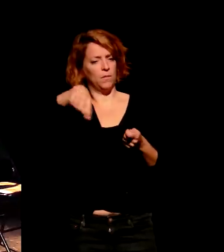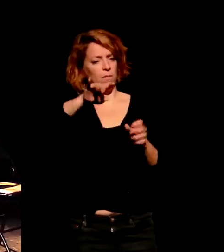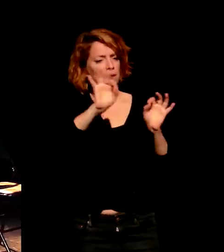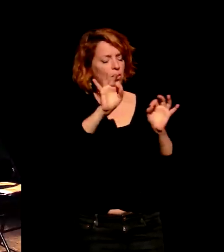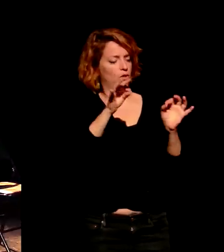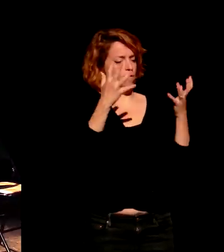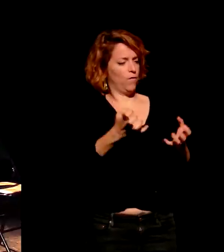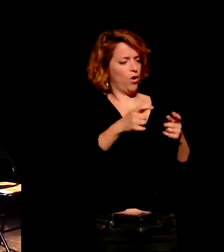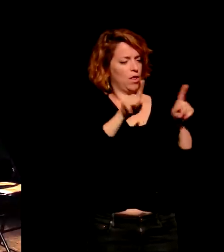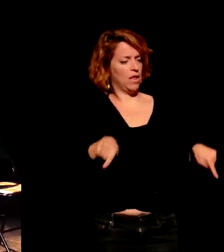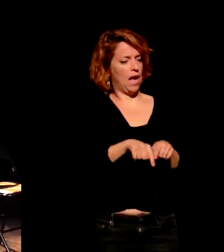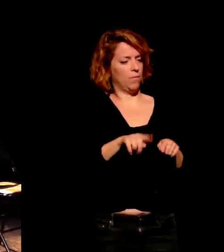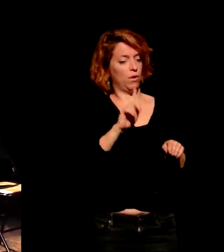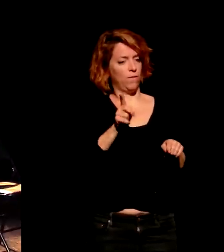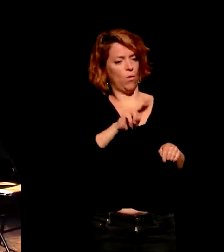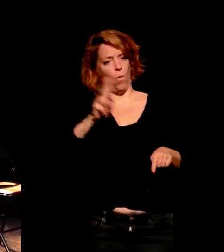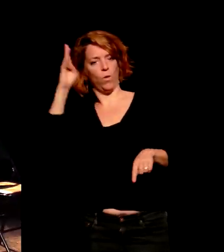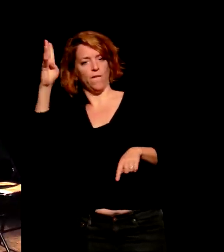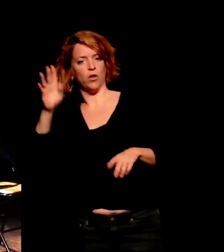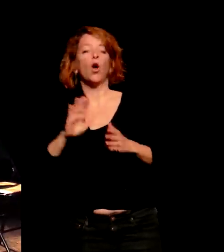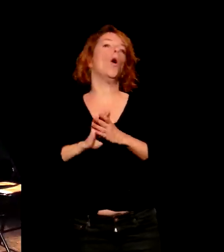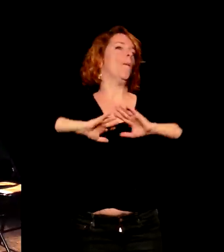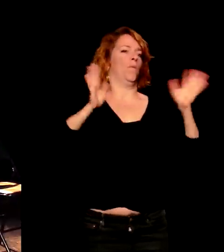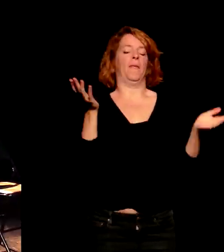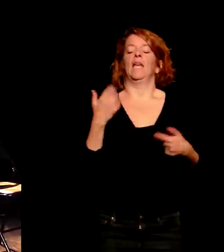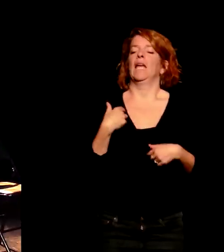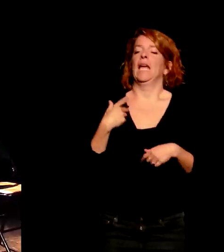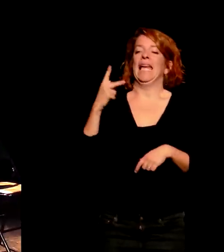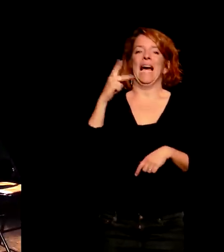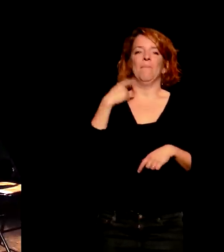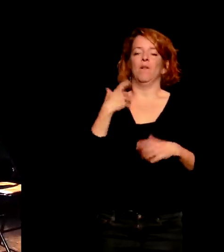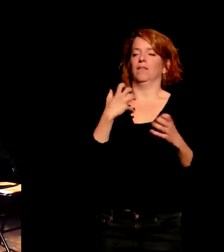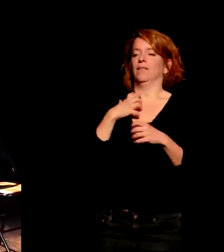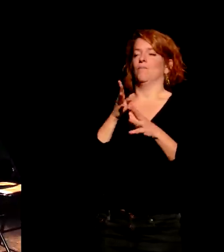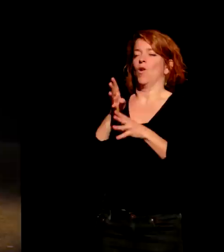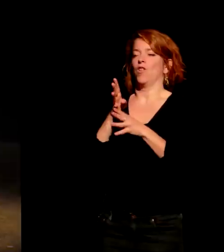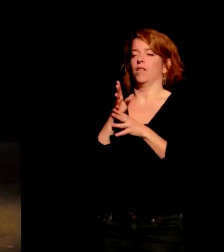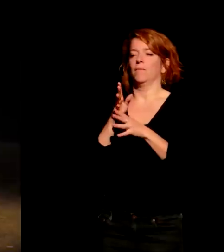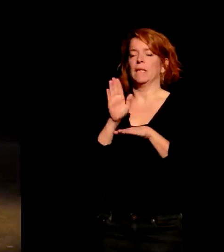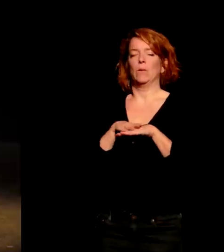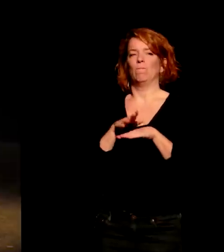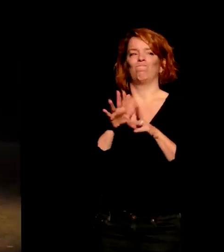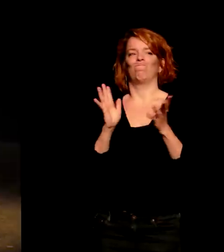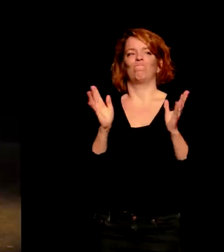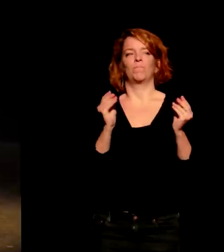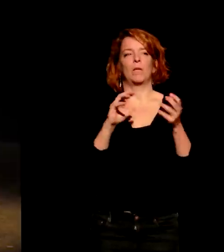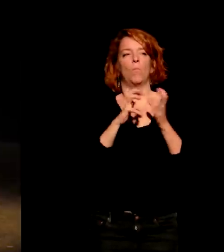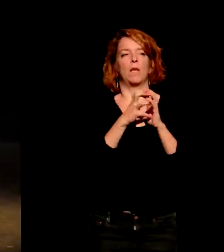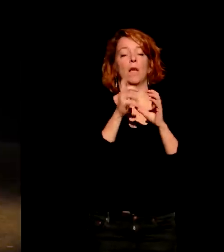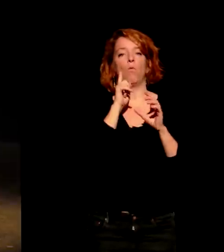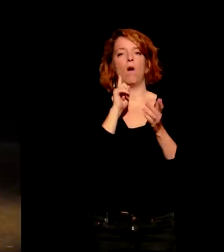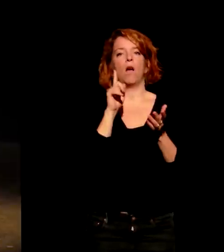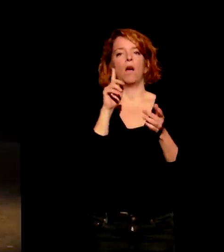conférence gesticulée là-dessus. Donc je veux me foutre de sa gueule. Et puis je comprends qu'en fait c'est plus compliqué que ça. Y avait un niveau de tension